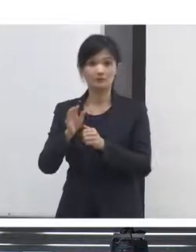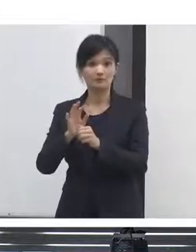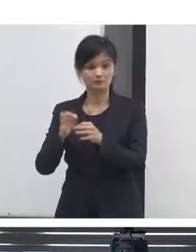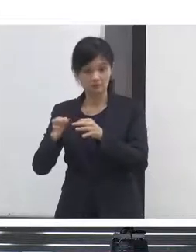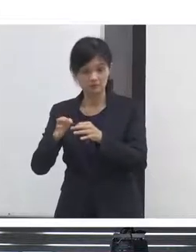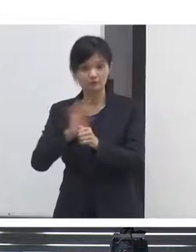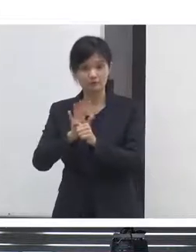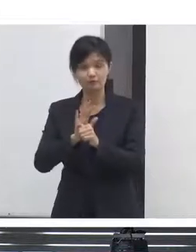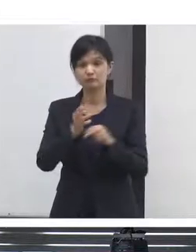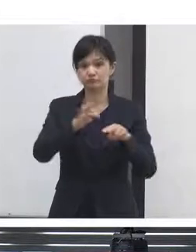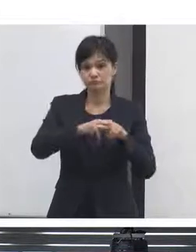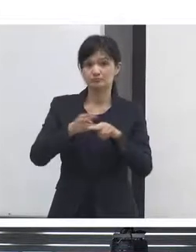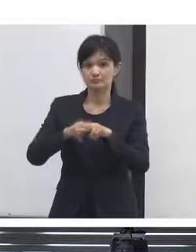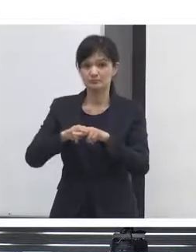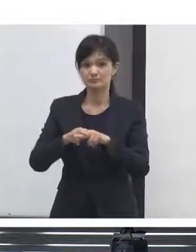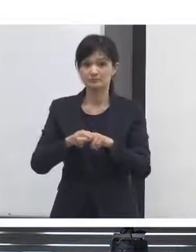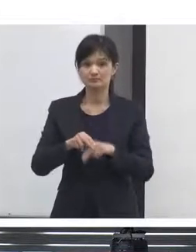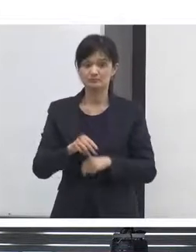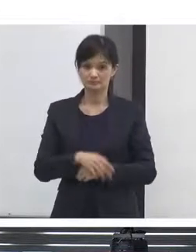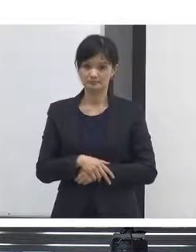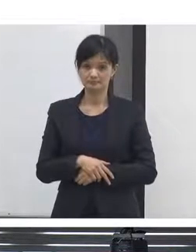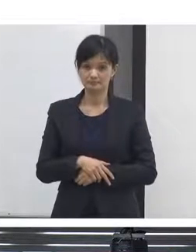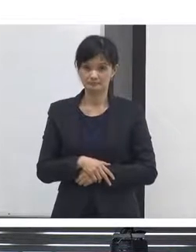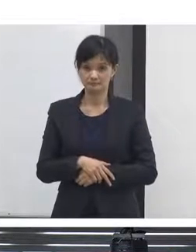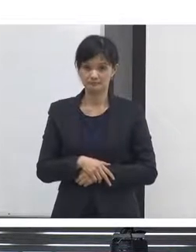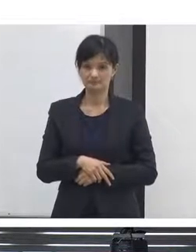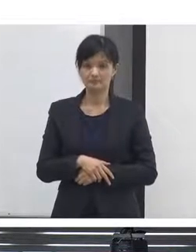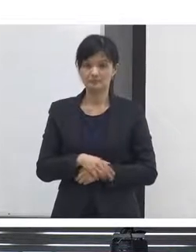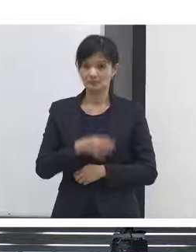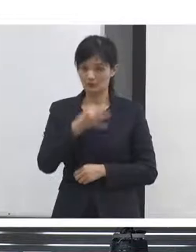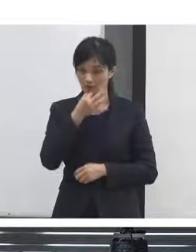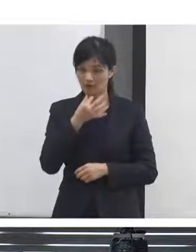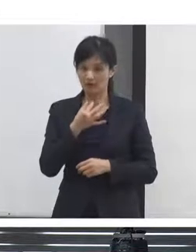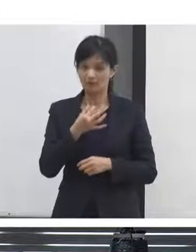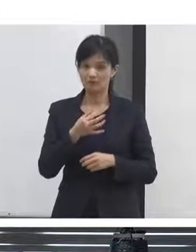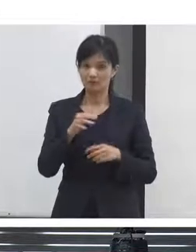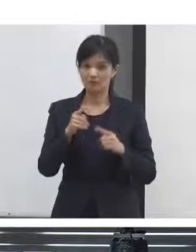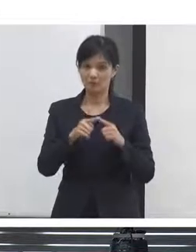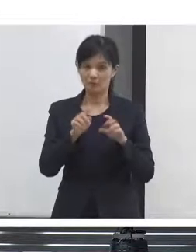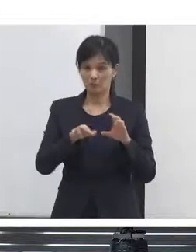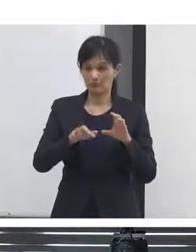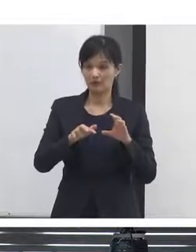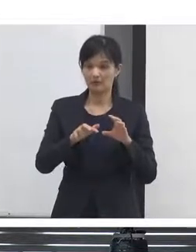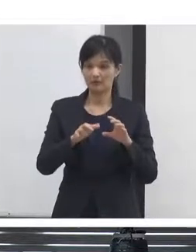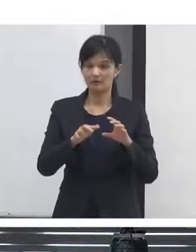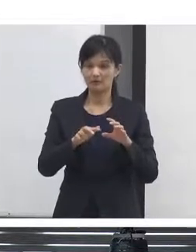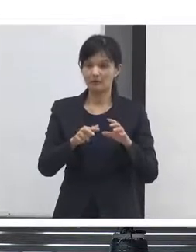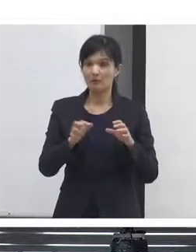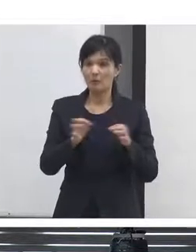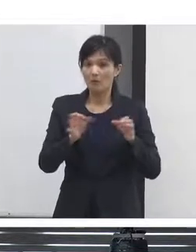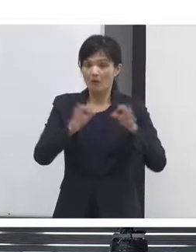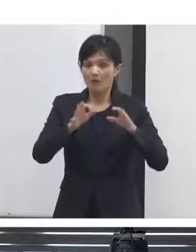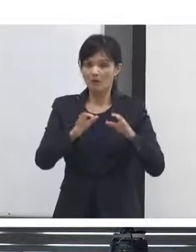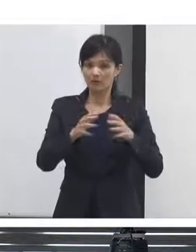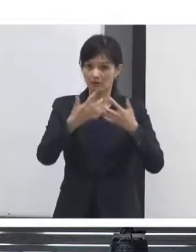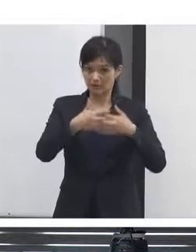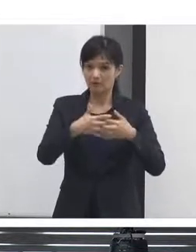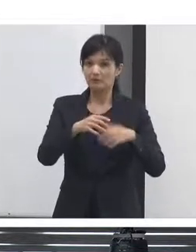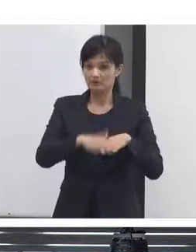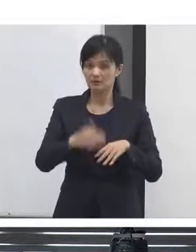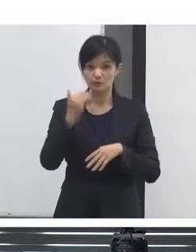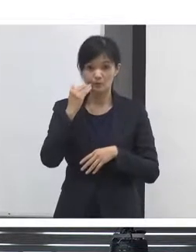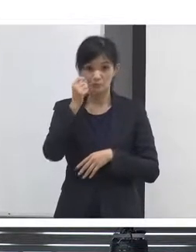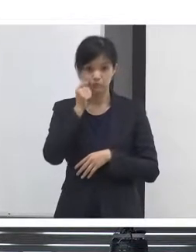起来，因为是 server 的 loading 太大，常常造成宕机。那如果你还有兴趣使用的话，你跟我讲哦，那我可以暂时把它打开，让你去玩一下